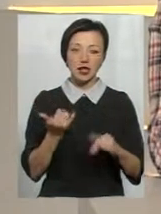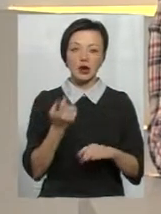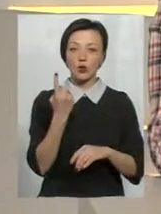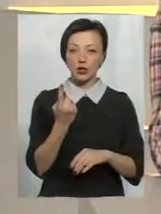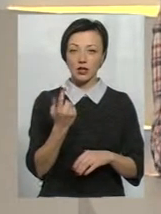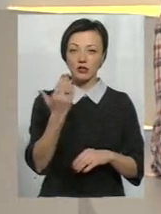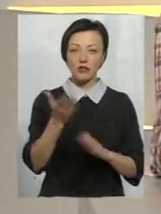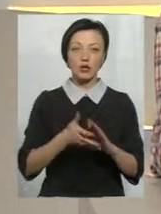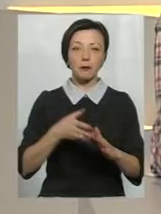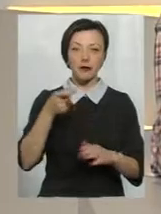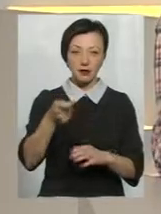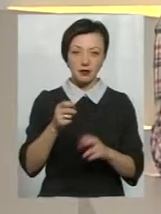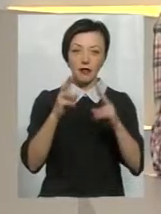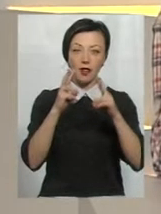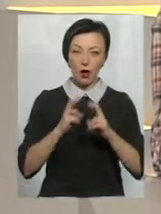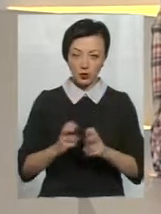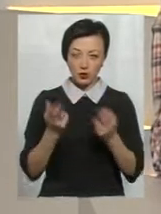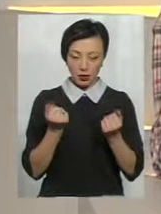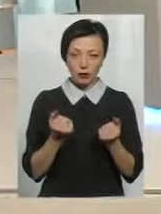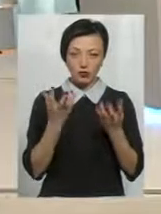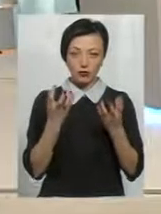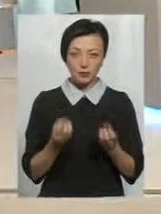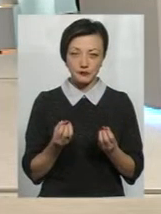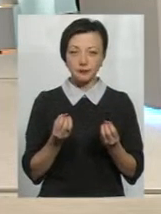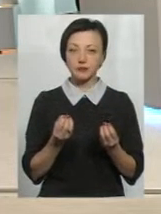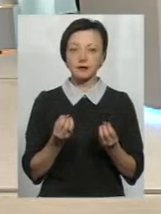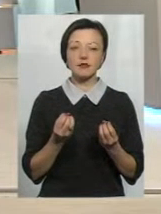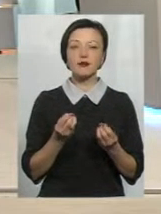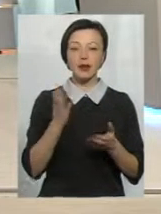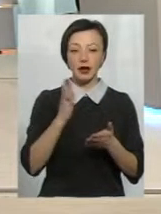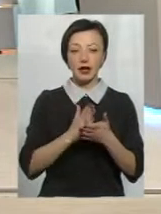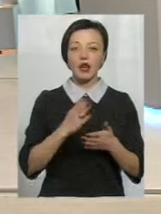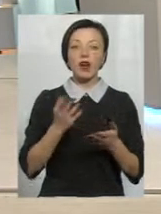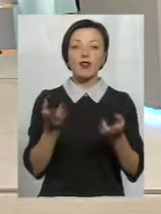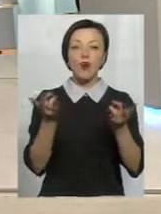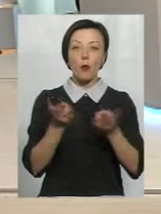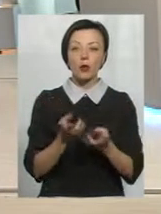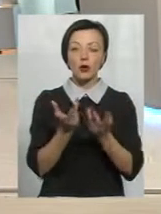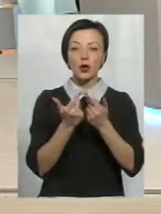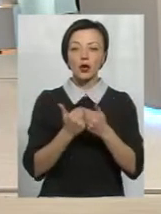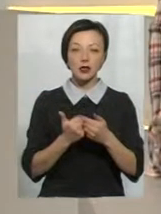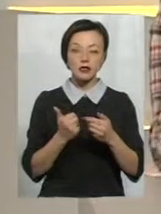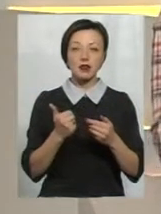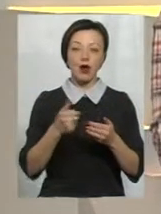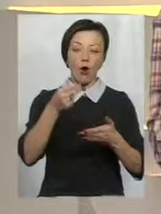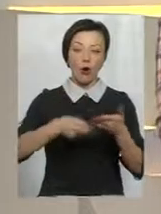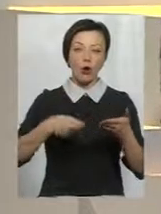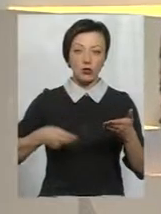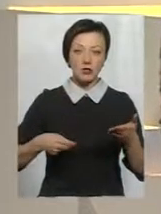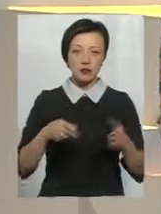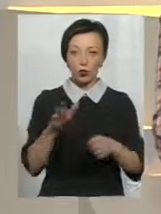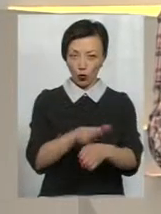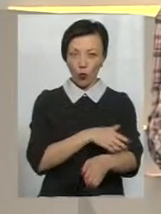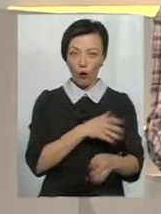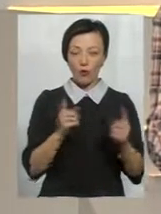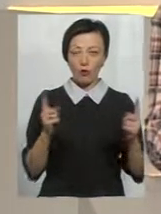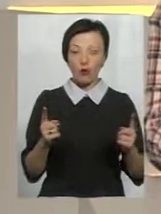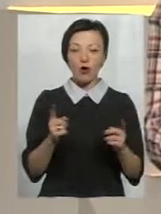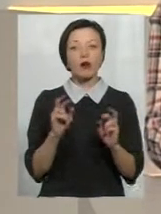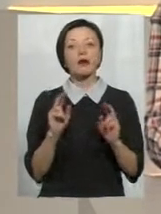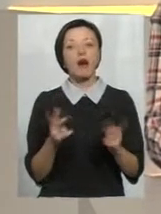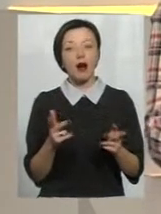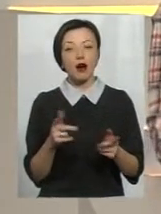вже йде на розгляд, так? Вона ще не розглянута, так, але вже набрала необхідну кількість голосів. А це був довгий термін, поки вона набирала? Як?